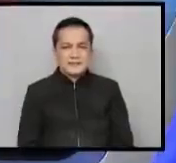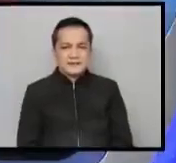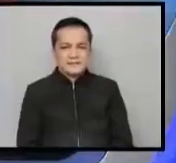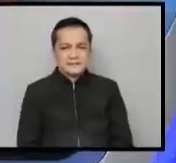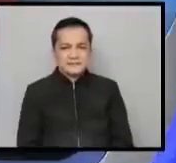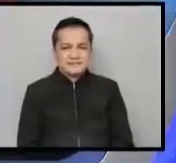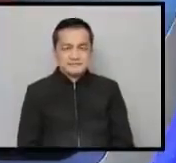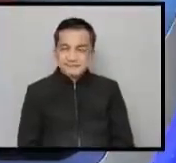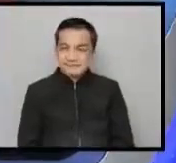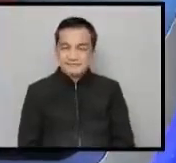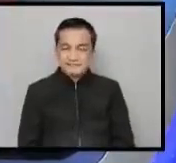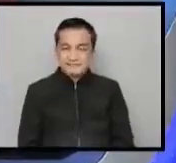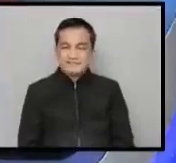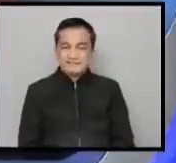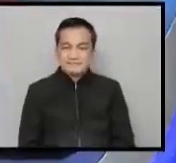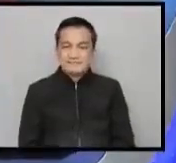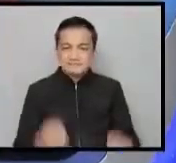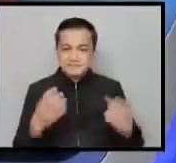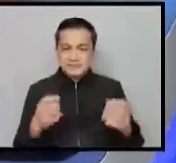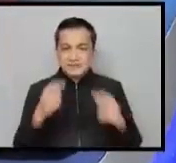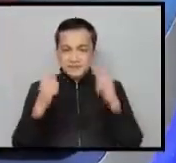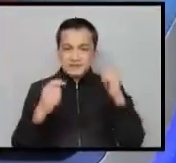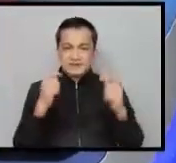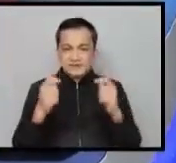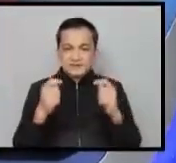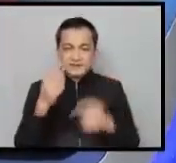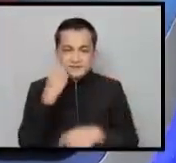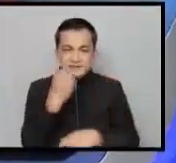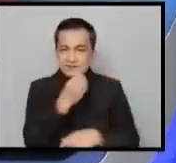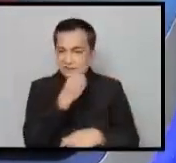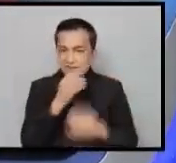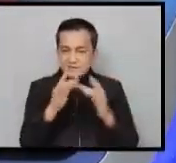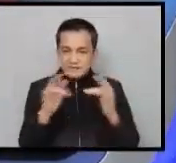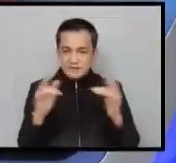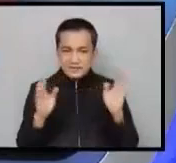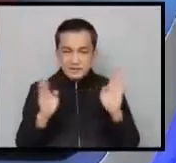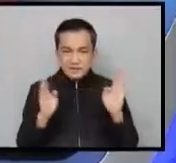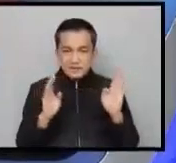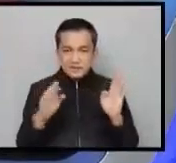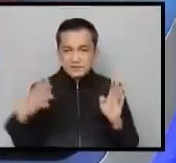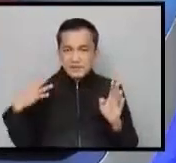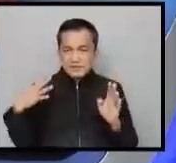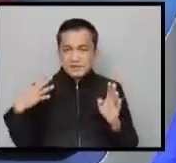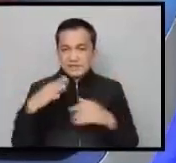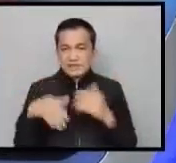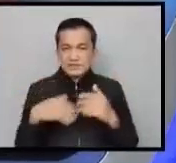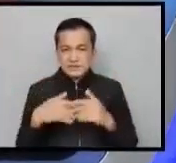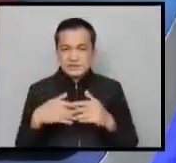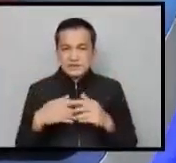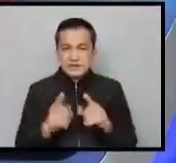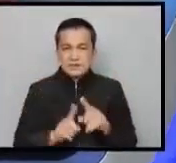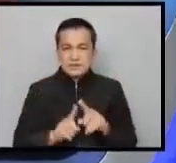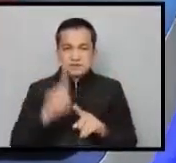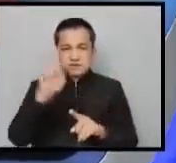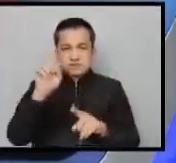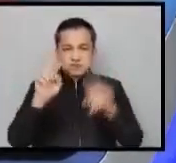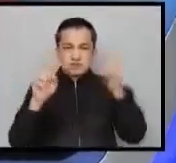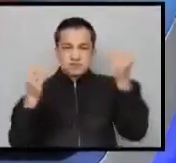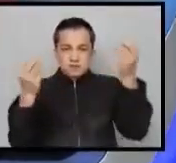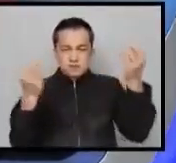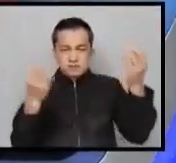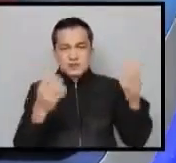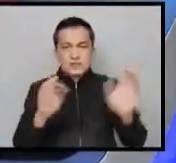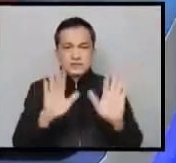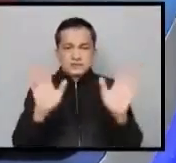Libu-libong turista po ang dumalo sa Panagbanga Festival sa Baguio City. At ang inaabangan ng lahat, ang Grand Fireworks Display na gaganapin sa araw po ng Linggo, March 5.